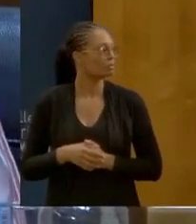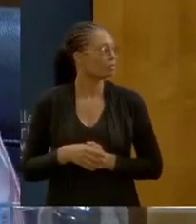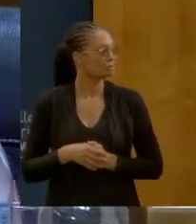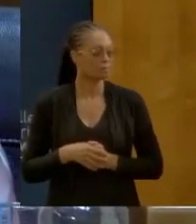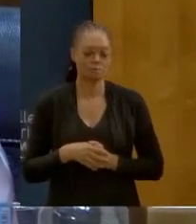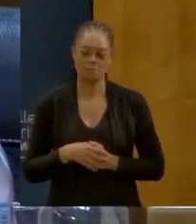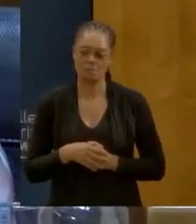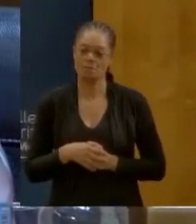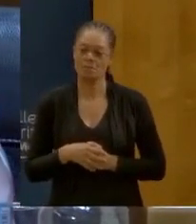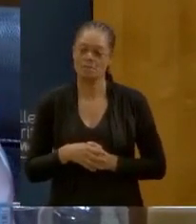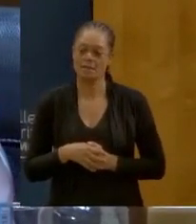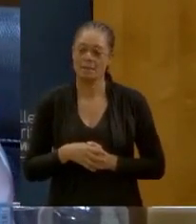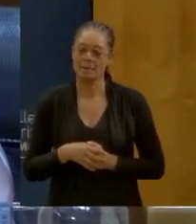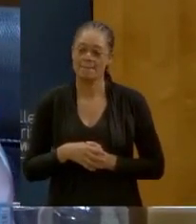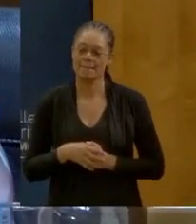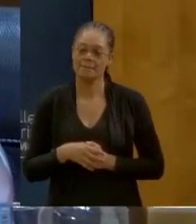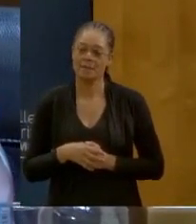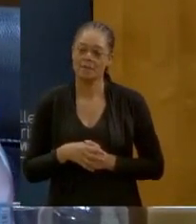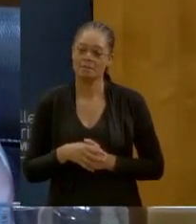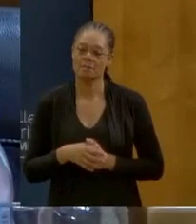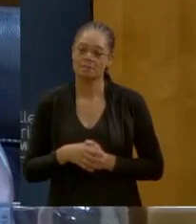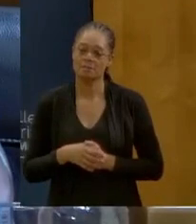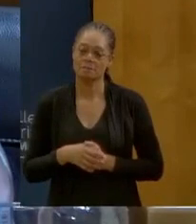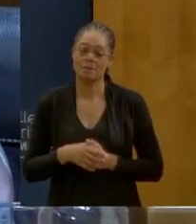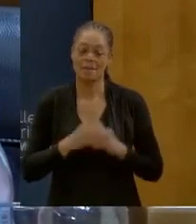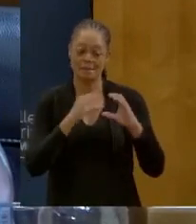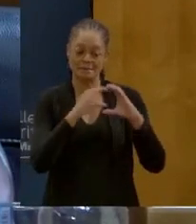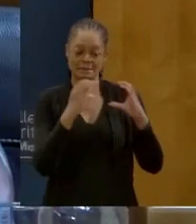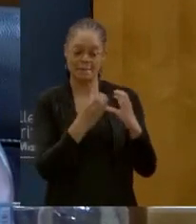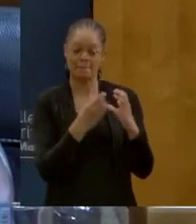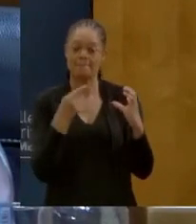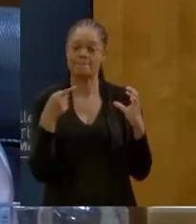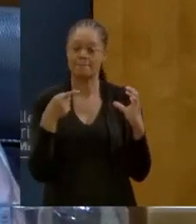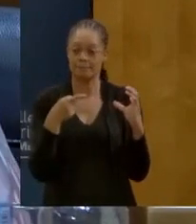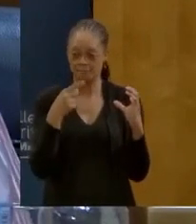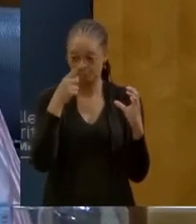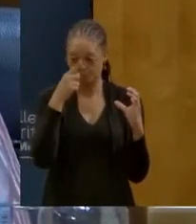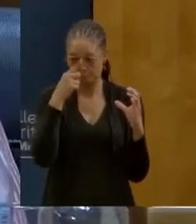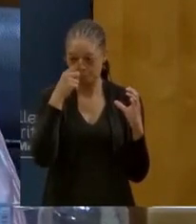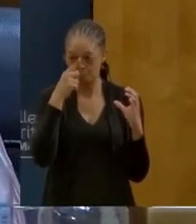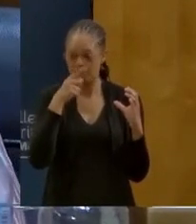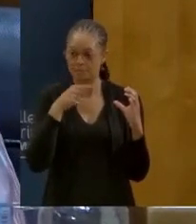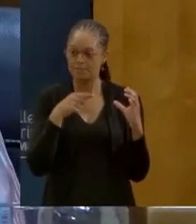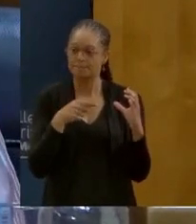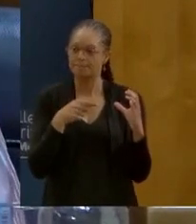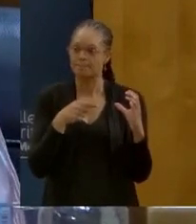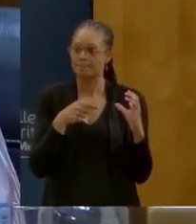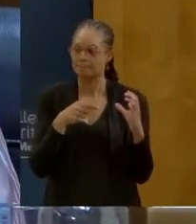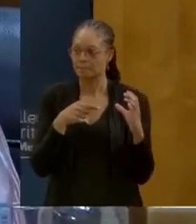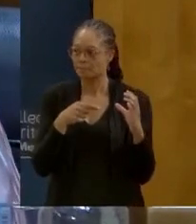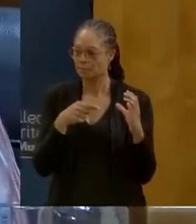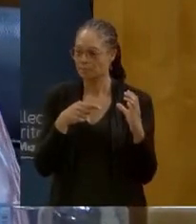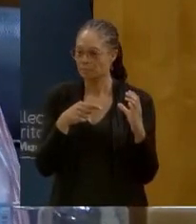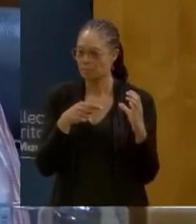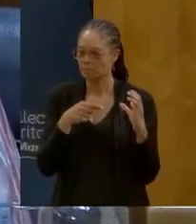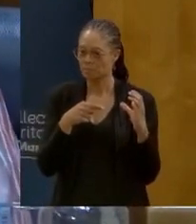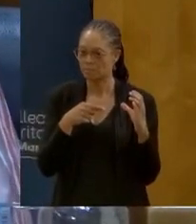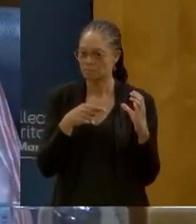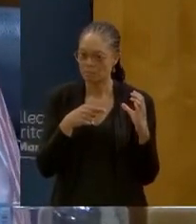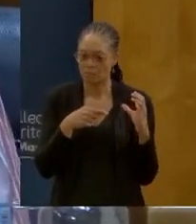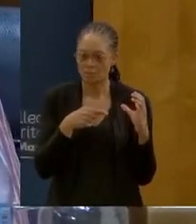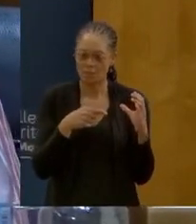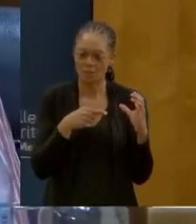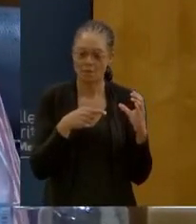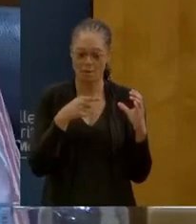C'est que nous n'avons pas, la CTM, en tout cas ceux qui sont en responsabilité, qui ont été en responsabilité depuis